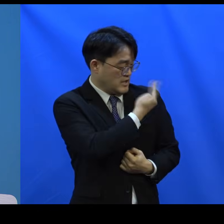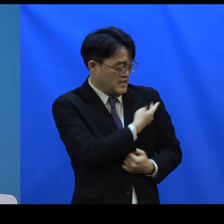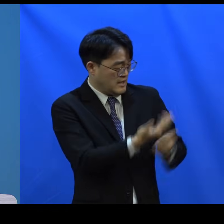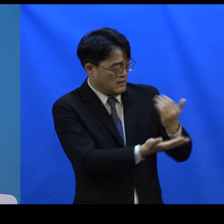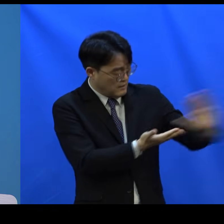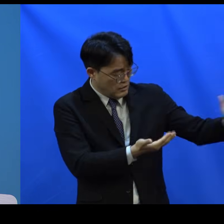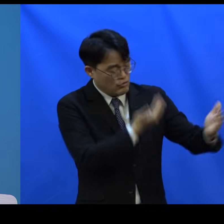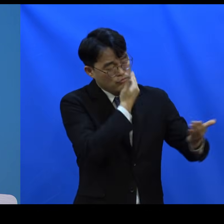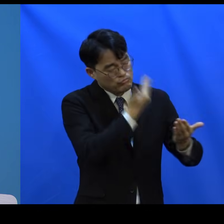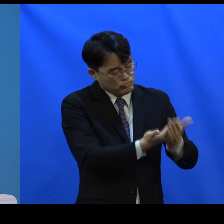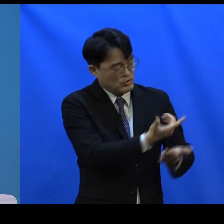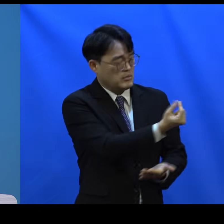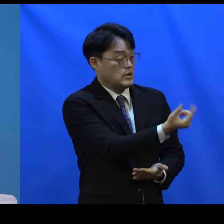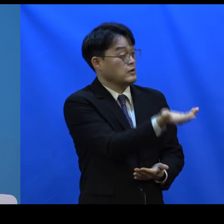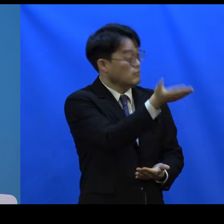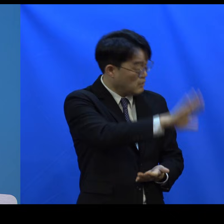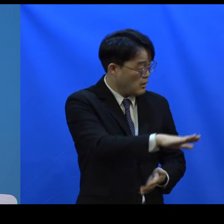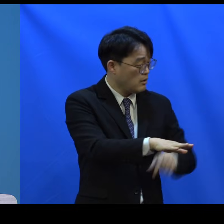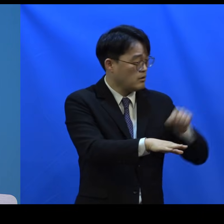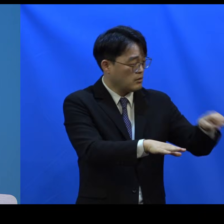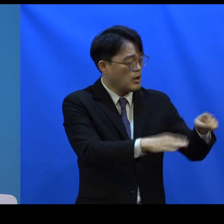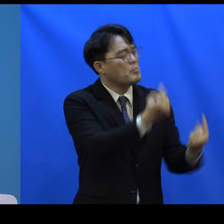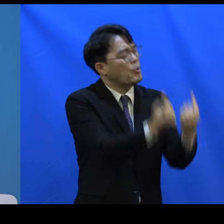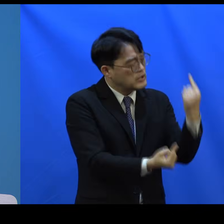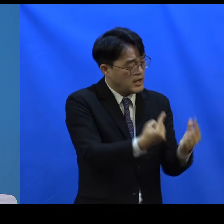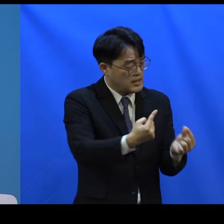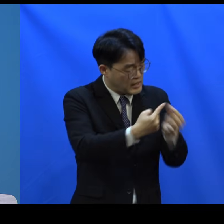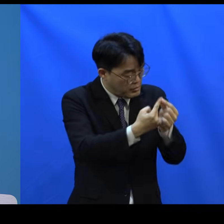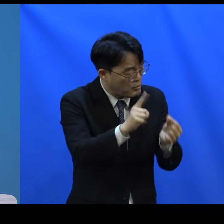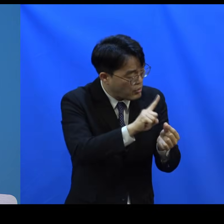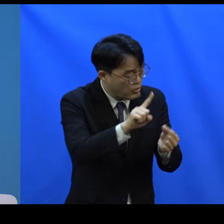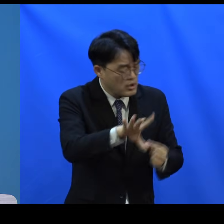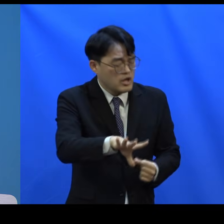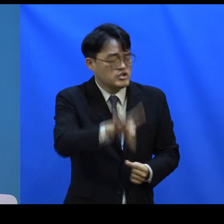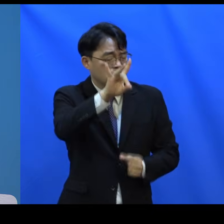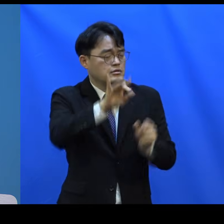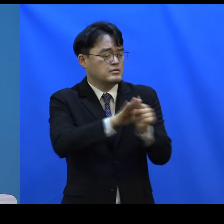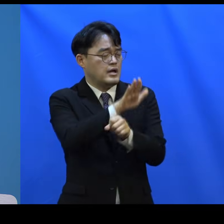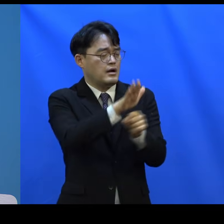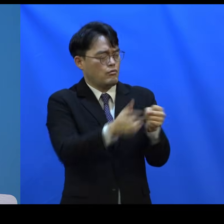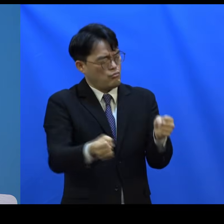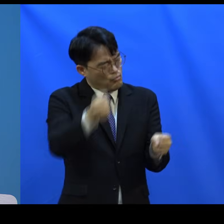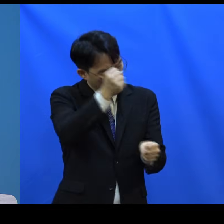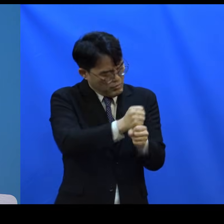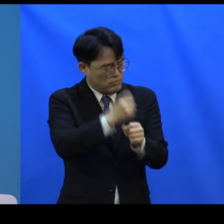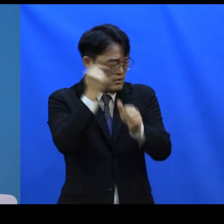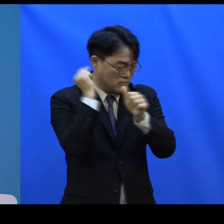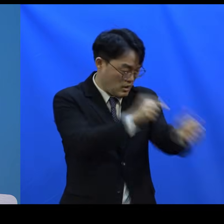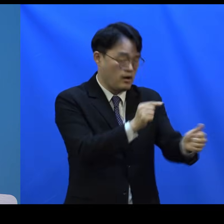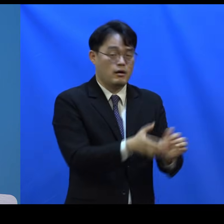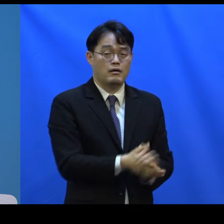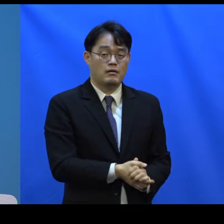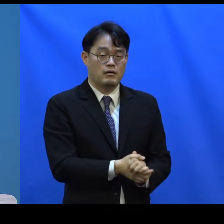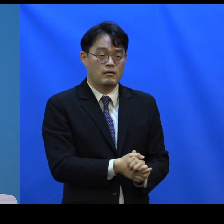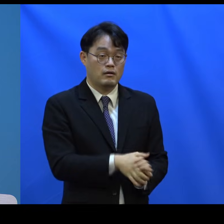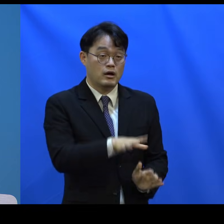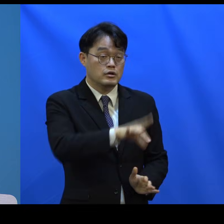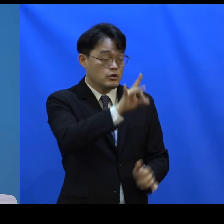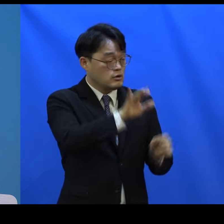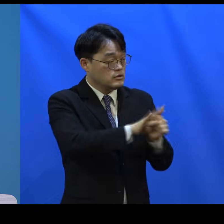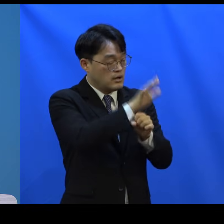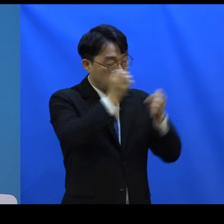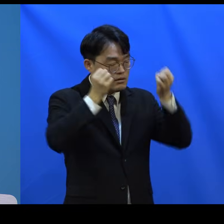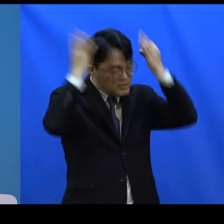않으면 내가 촛대를 옮기겠다는 거예요. 그 말은 뭘까요? 사랑이 빠지면 그건 교회가 아니라는 거예요. 없애야 된다는 거예요. 없애야 된다.